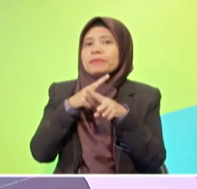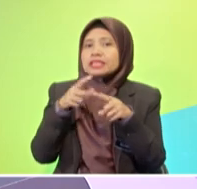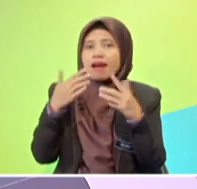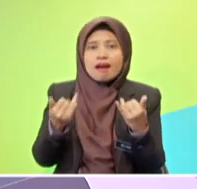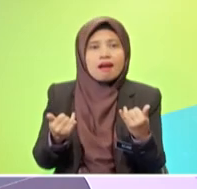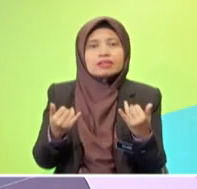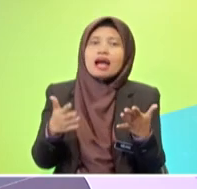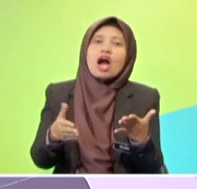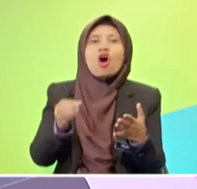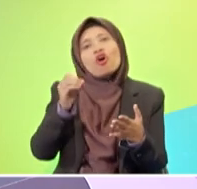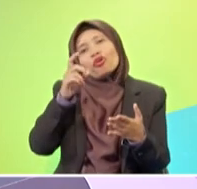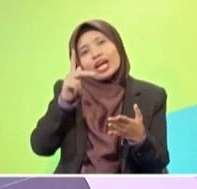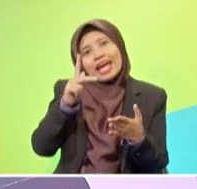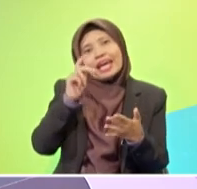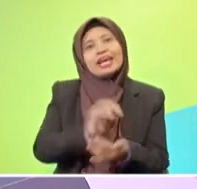smule